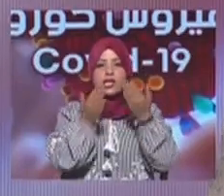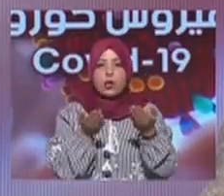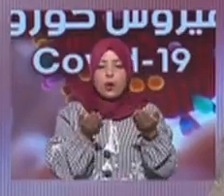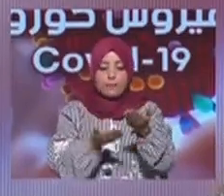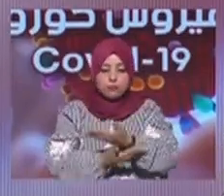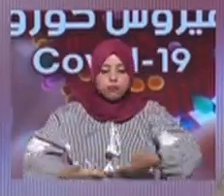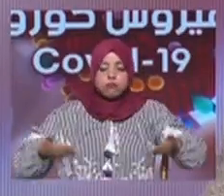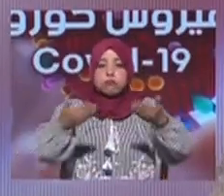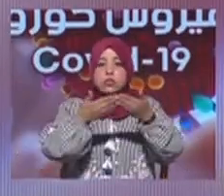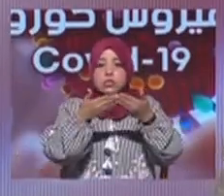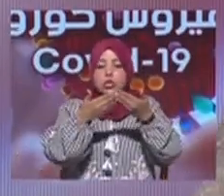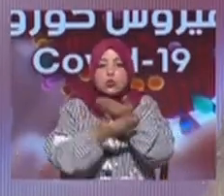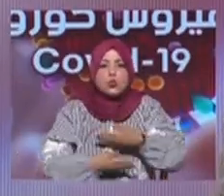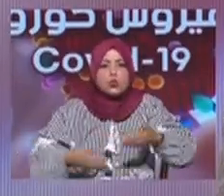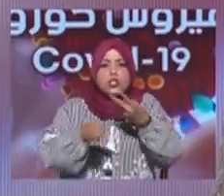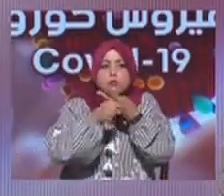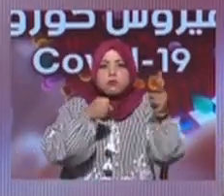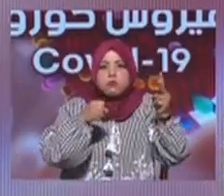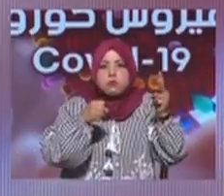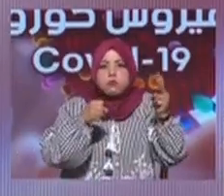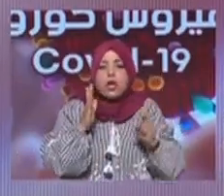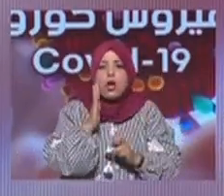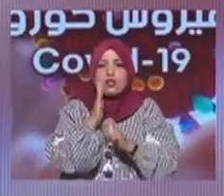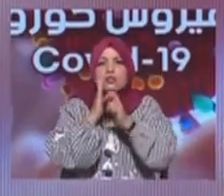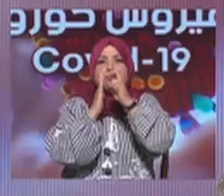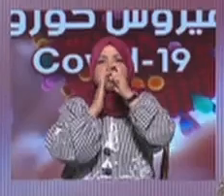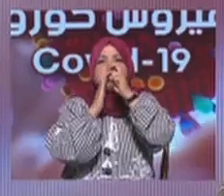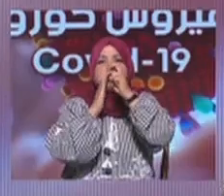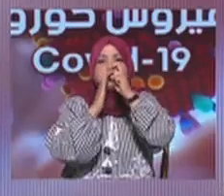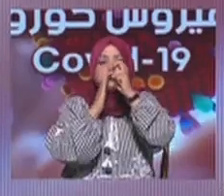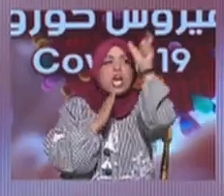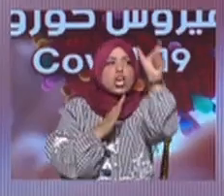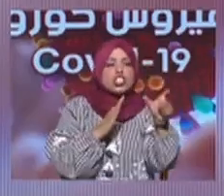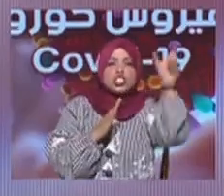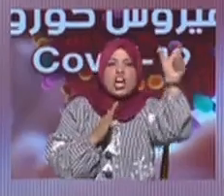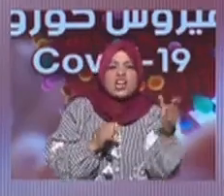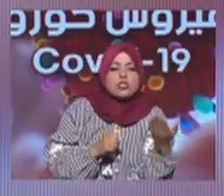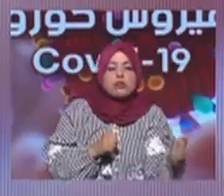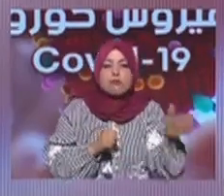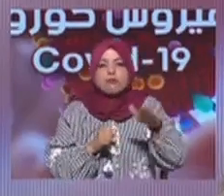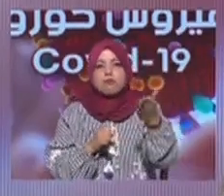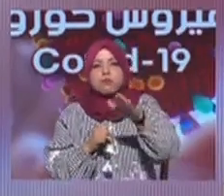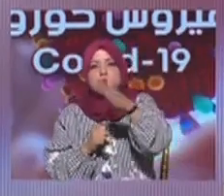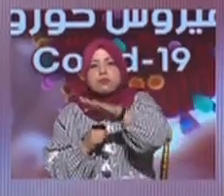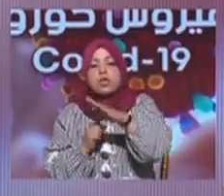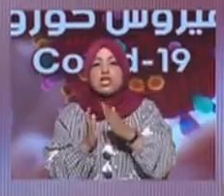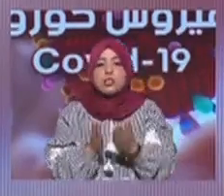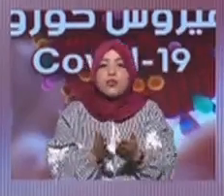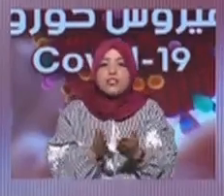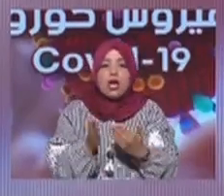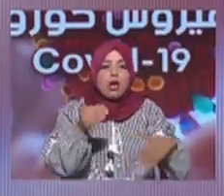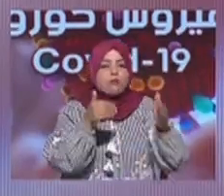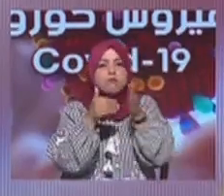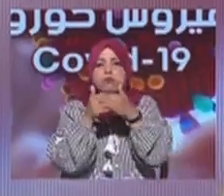حاليا في عدد كبير من الوفيات. دونك ما فماش دي كونفينمون. لا لا، الميونيتي دو جروب اللي هما ما عملوش بالكل الكونفينمون، نحكي